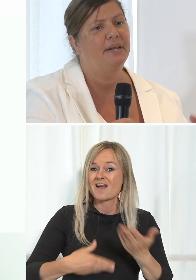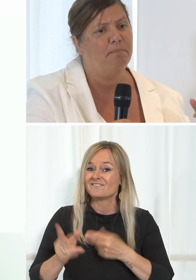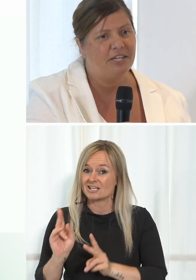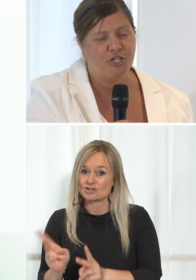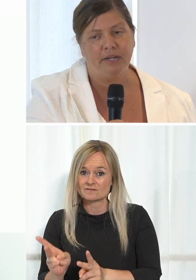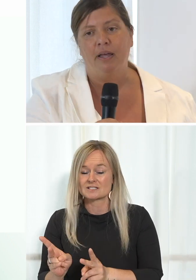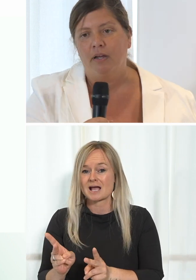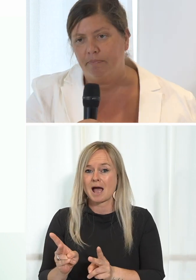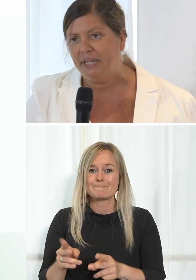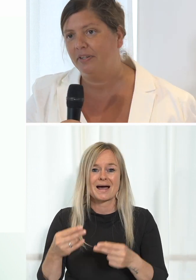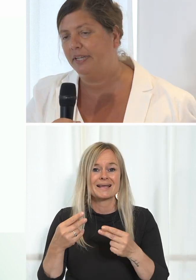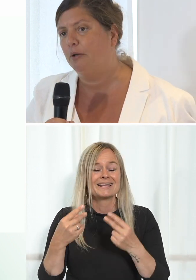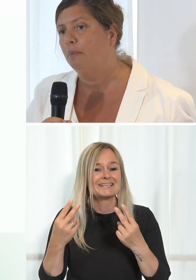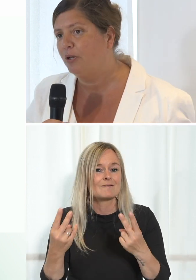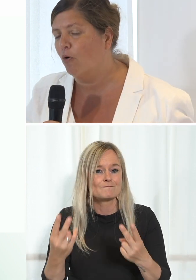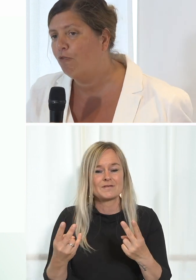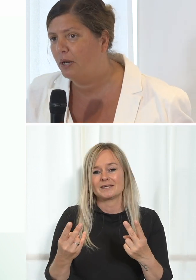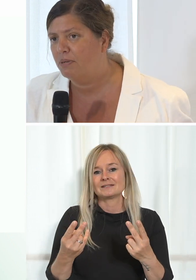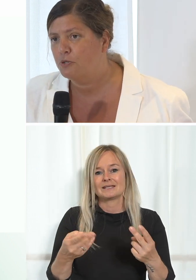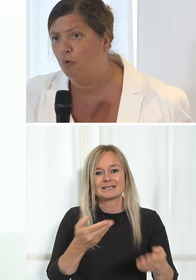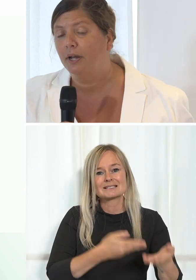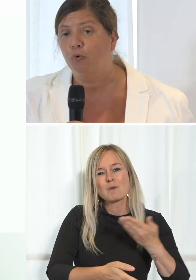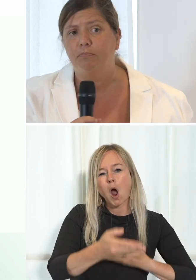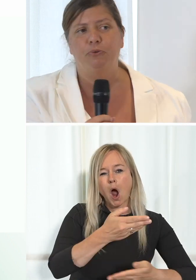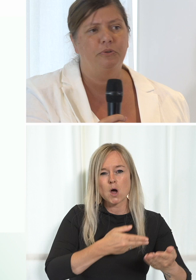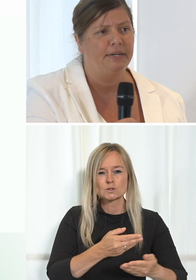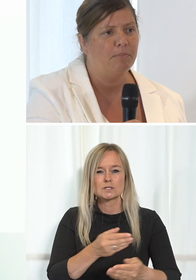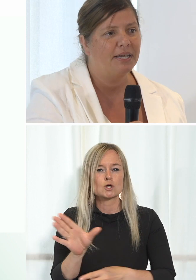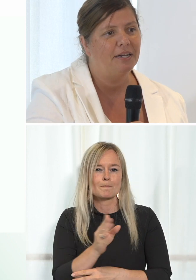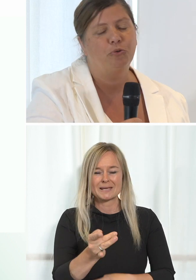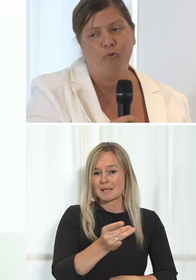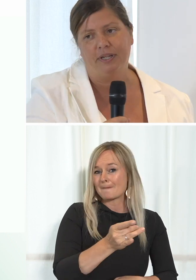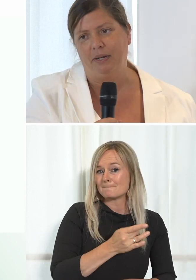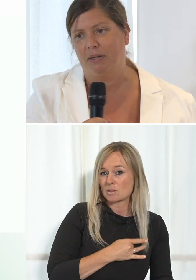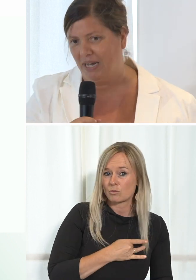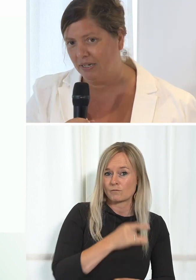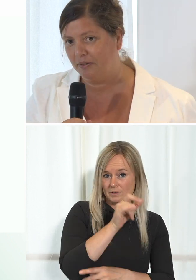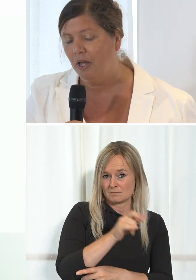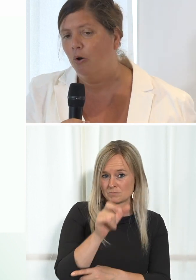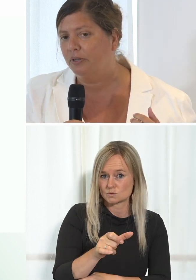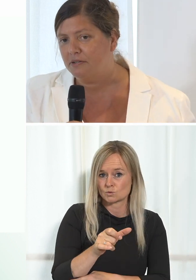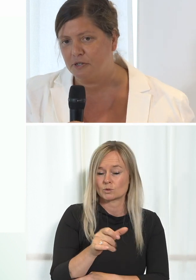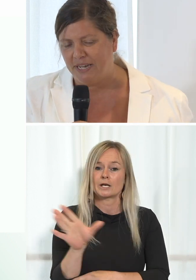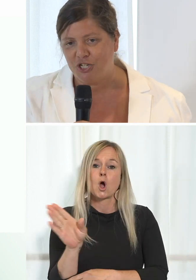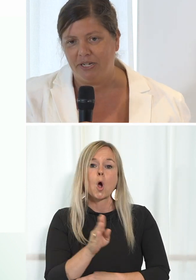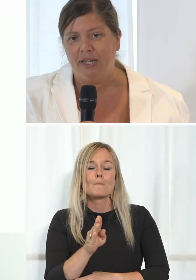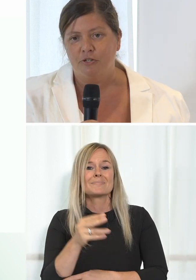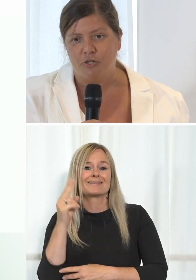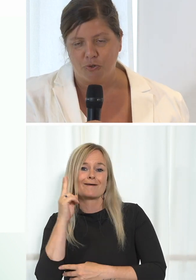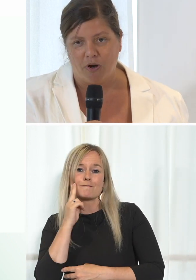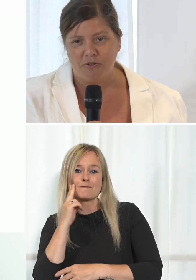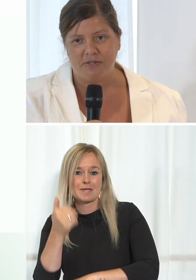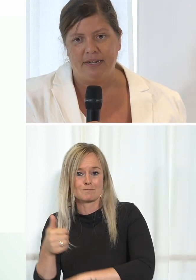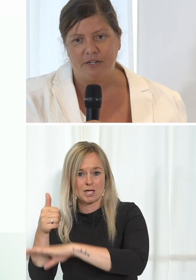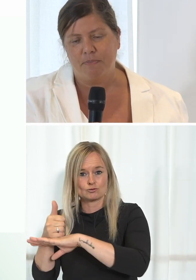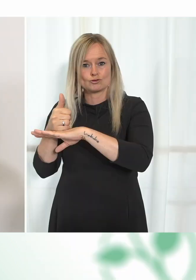dass man ein Matching mit den betroffenen Personen und mit Unternehmerinnen und Unternehmern macht. Und dieses Matching soll